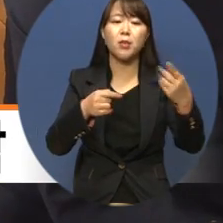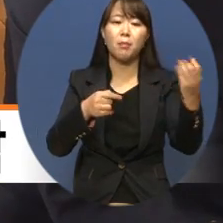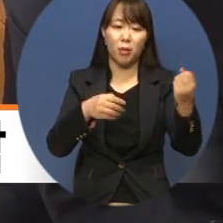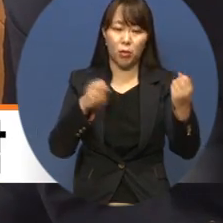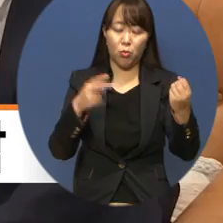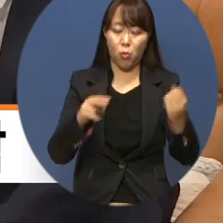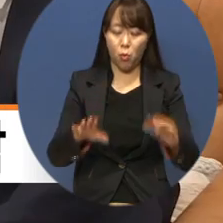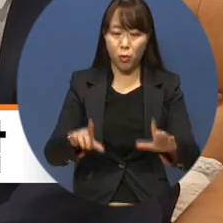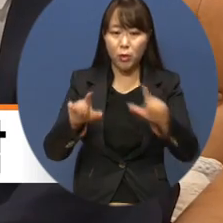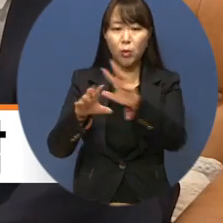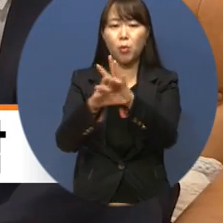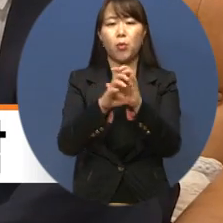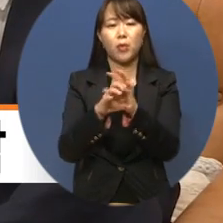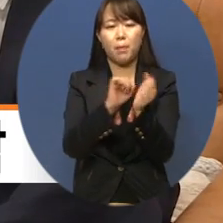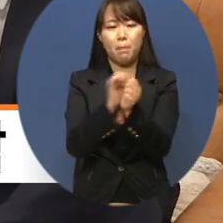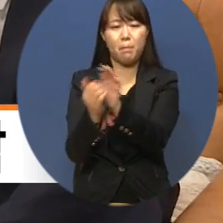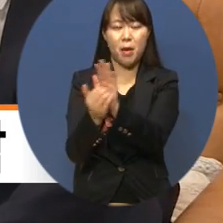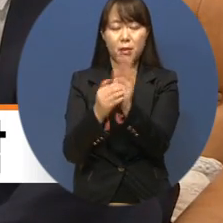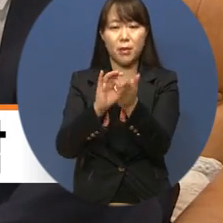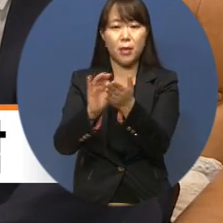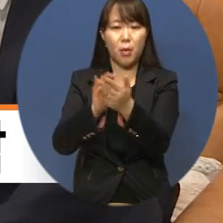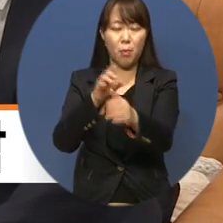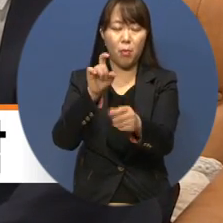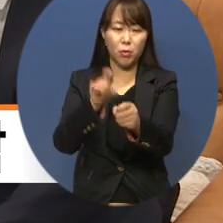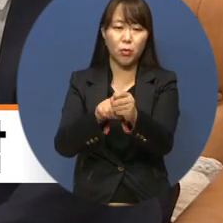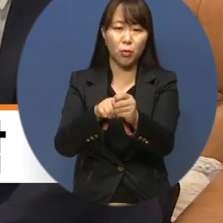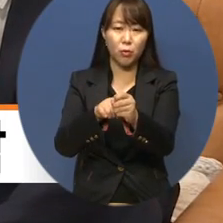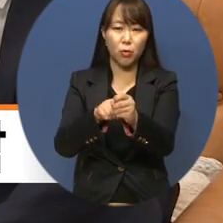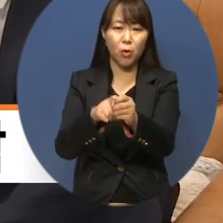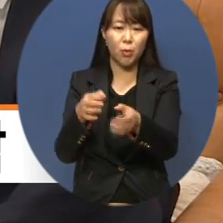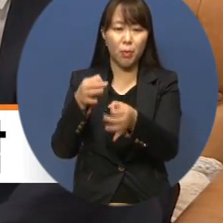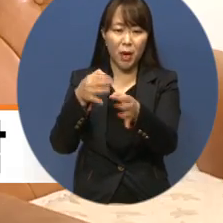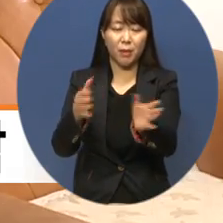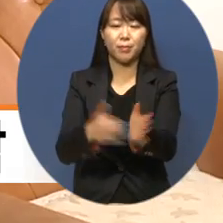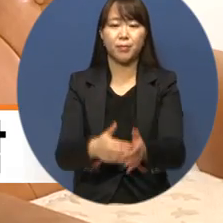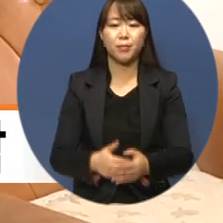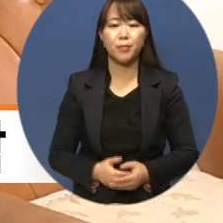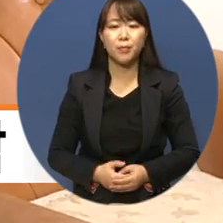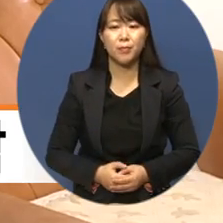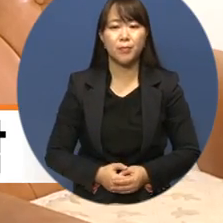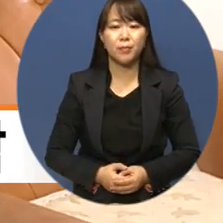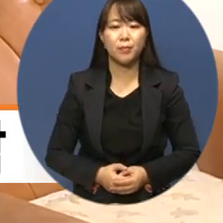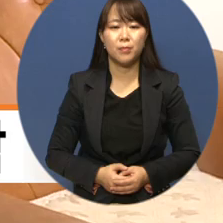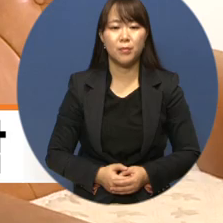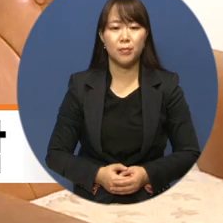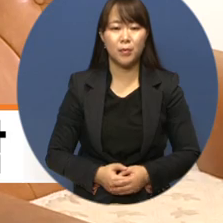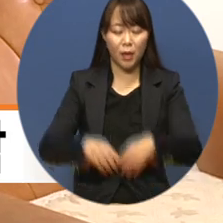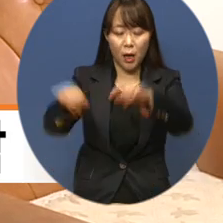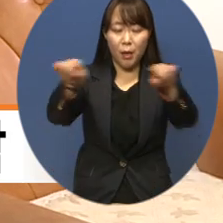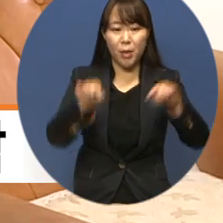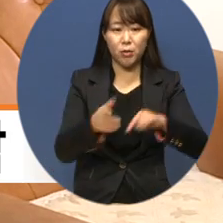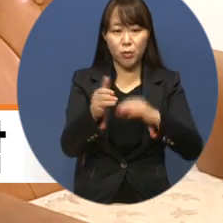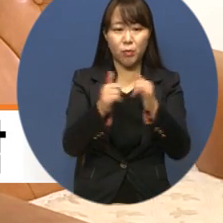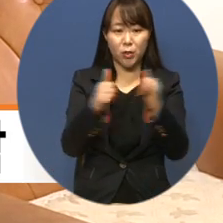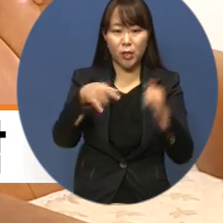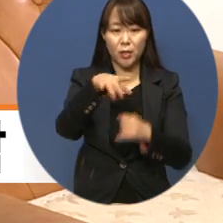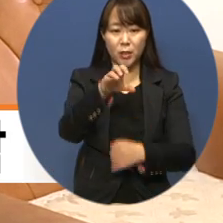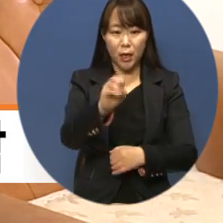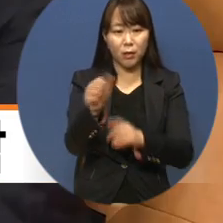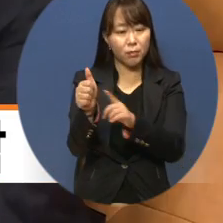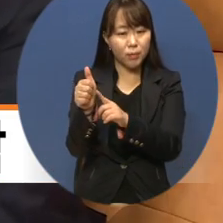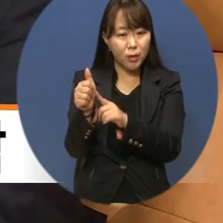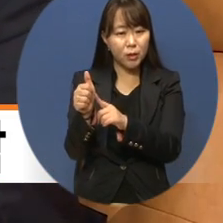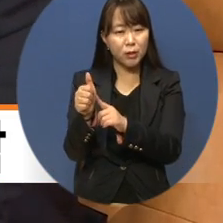올해 또다시 코로나19 방역 지원에 써달라며 성금을 쾌척했습니다. 한반도 전문가인